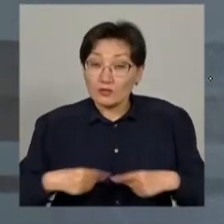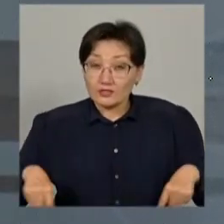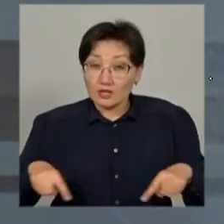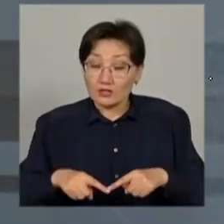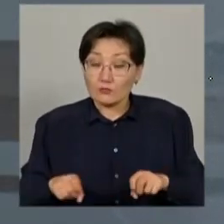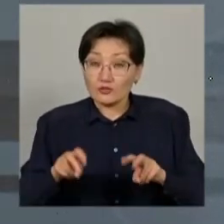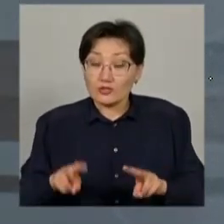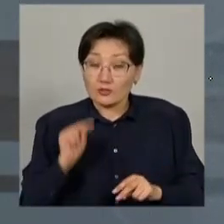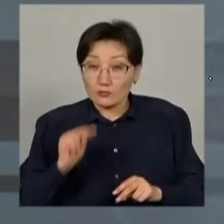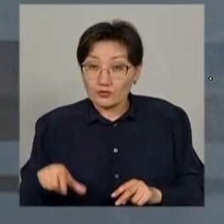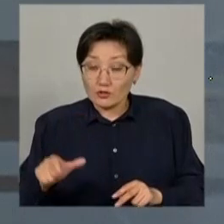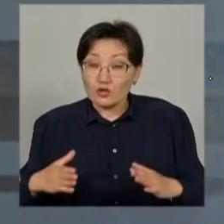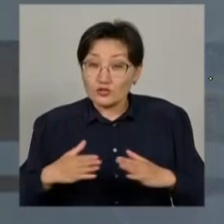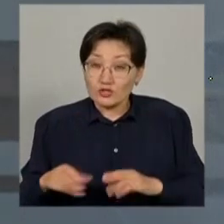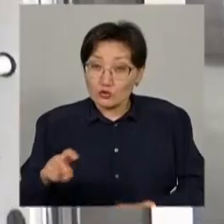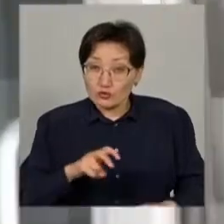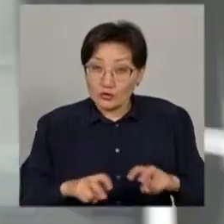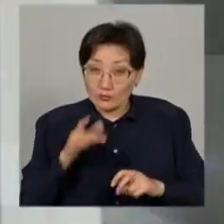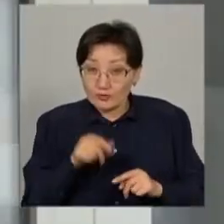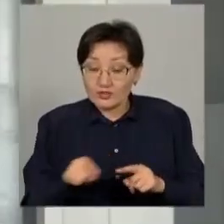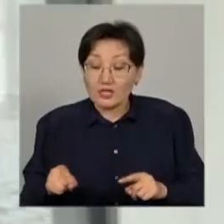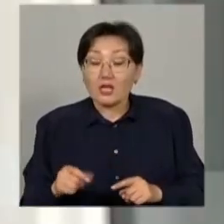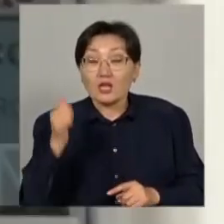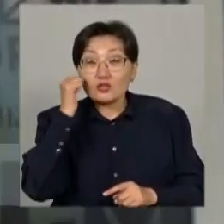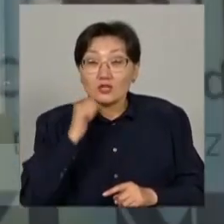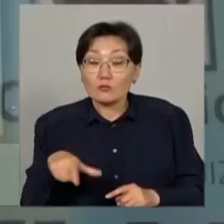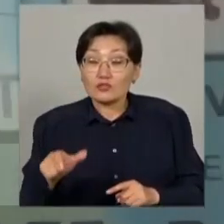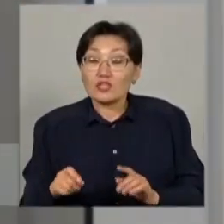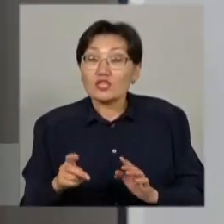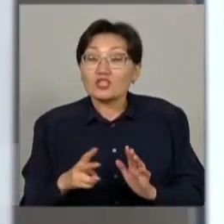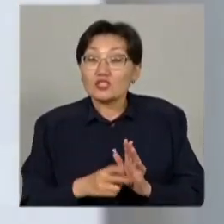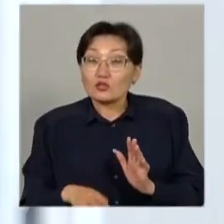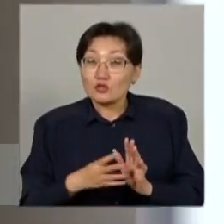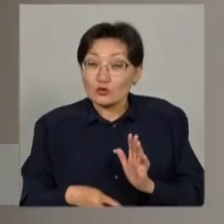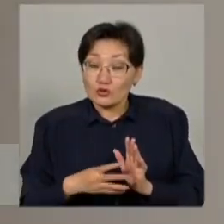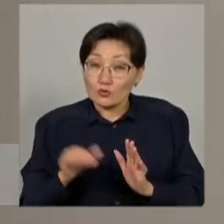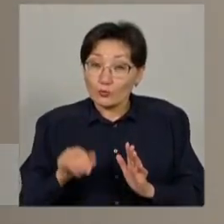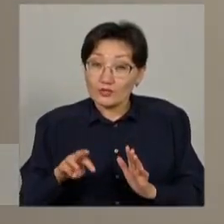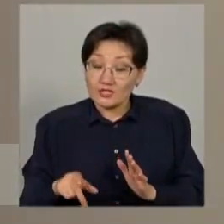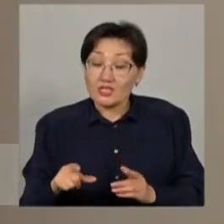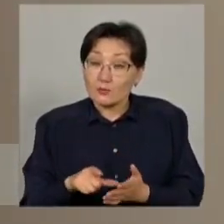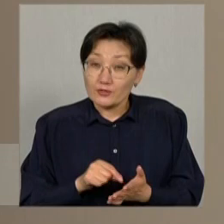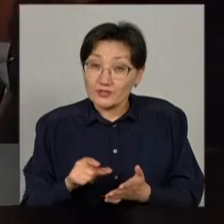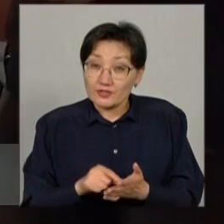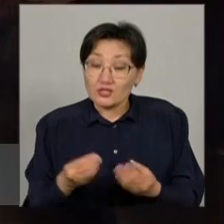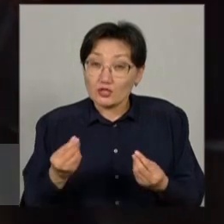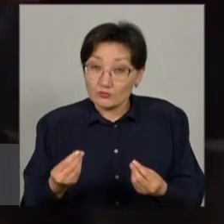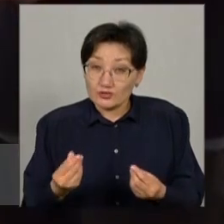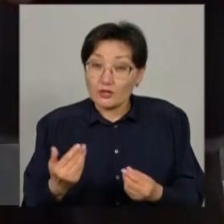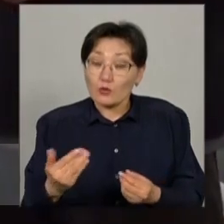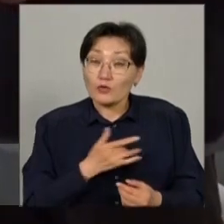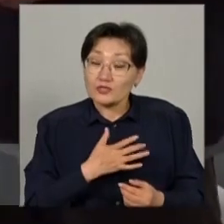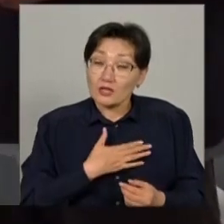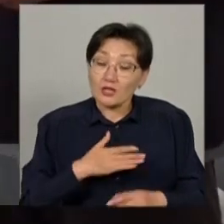агенттігінің мамандары күдіктілердің үйін тінту кезінде қариялардың 799 мың теңге көлеміндегі зейнетақы төлемдерін, оларға